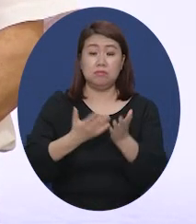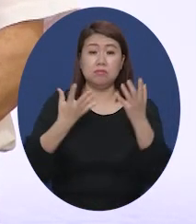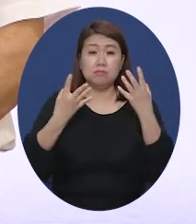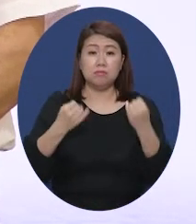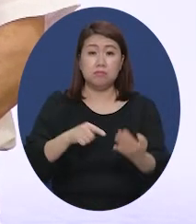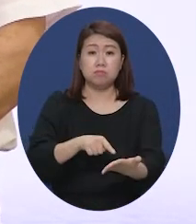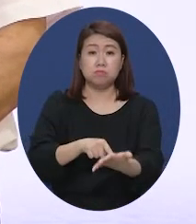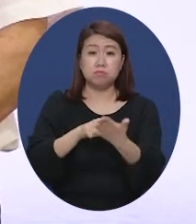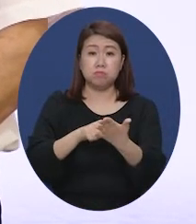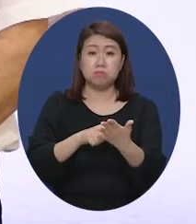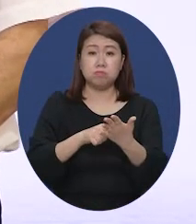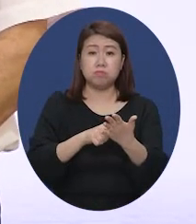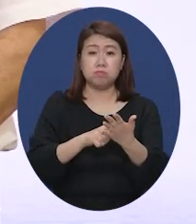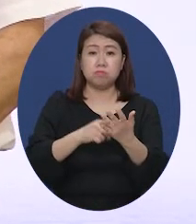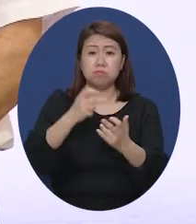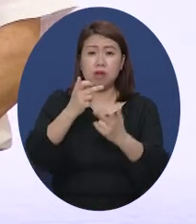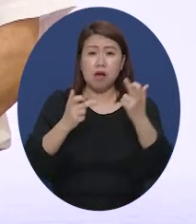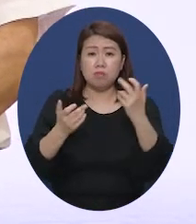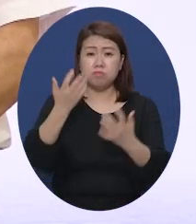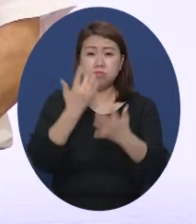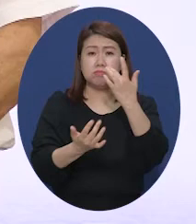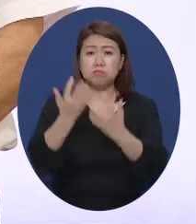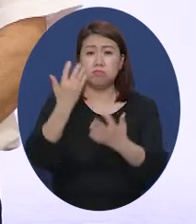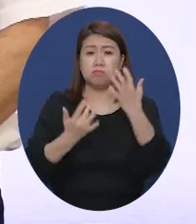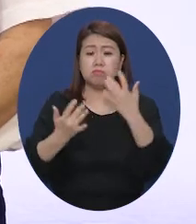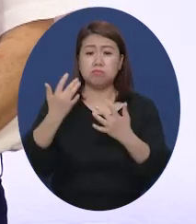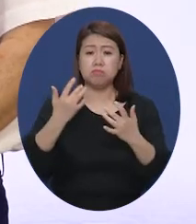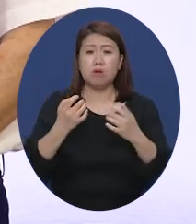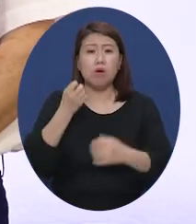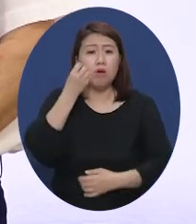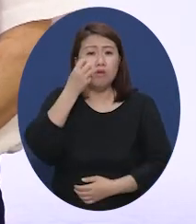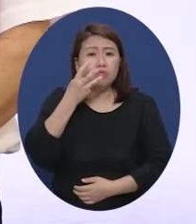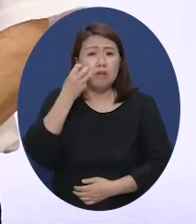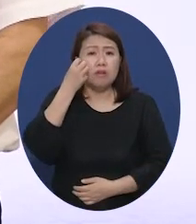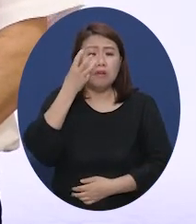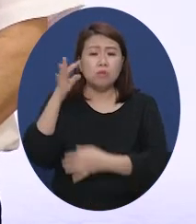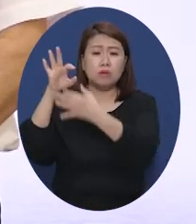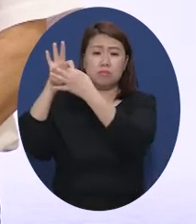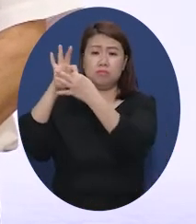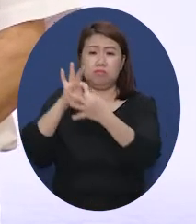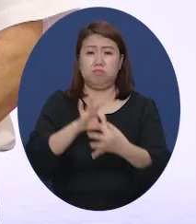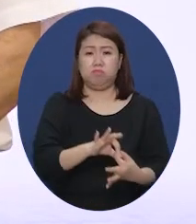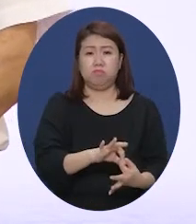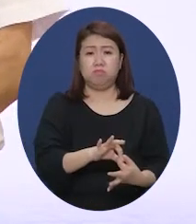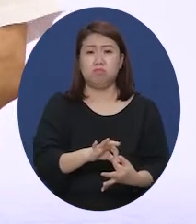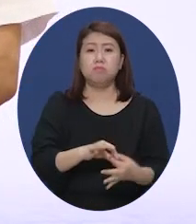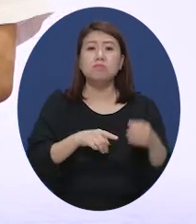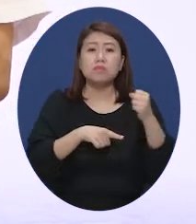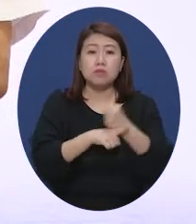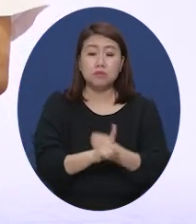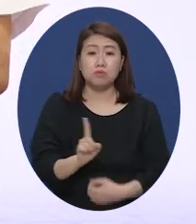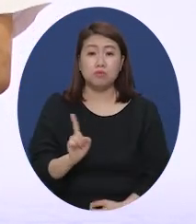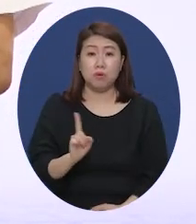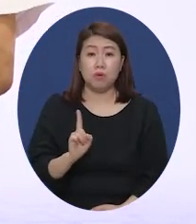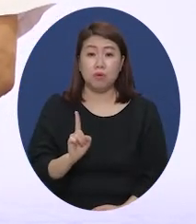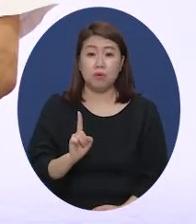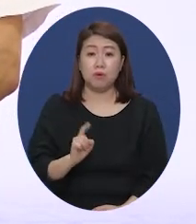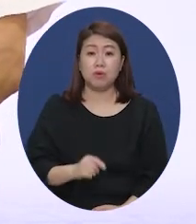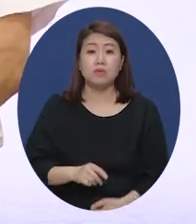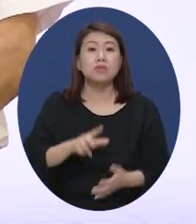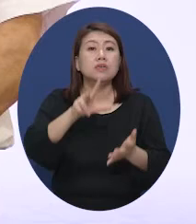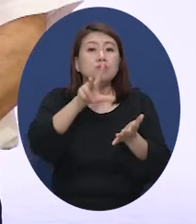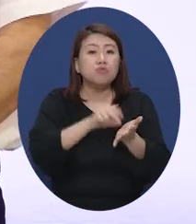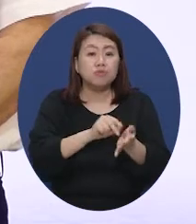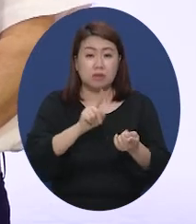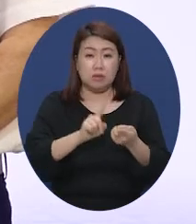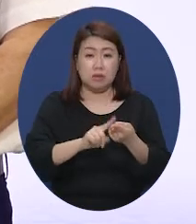뉴스거리가 됐죠. 아마존의 산불이 거의 2-3달 동안 꺼지지 않고 불타고 올랐습니다. 왜 그랬을까 이 말이죠.